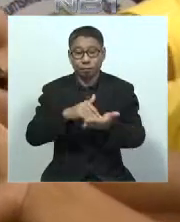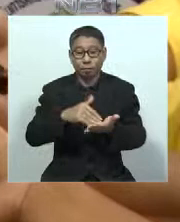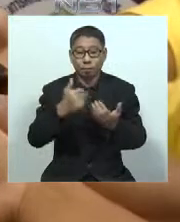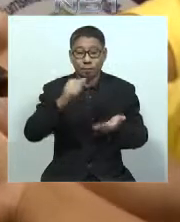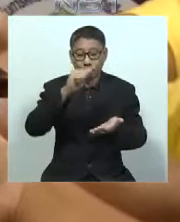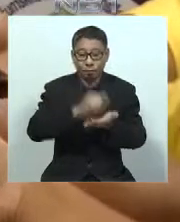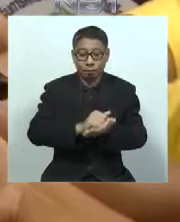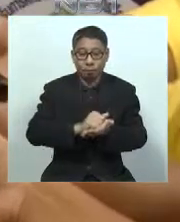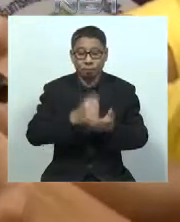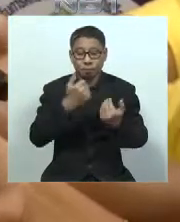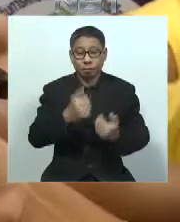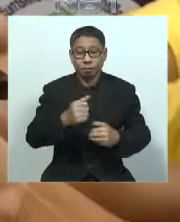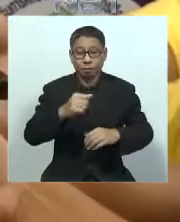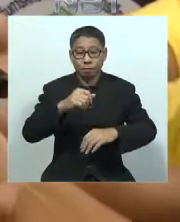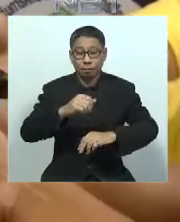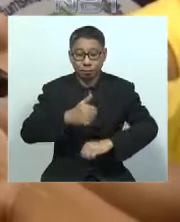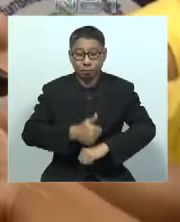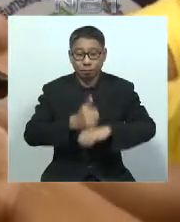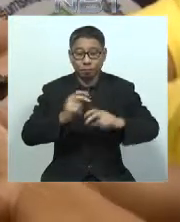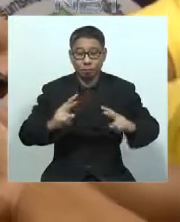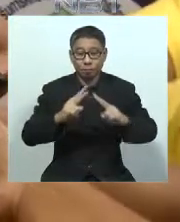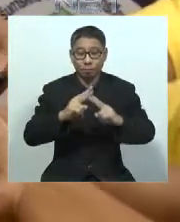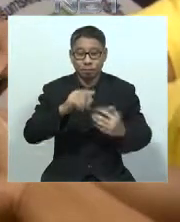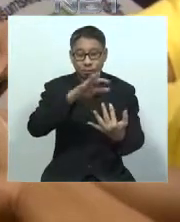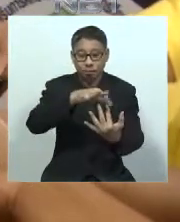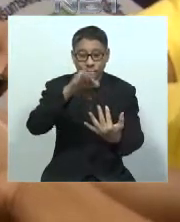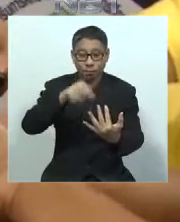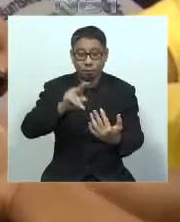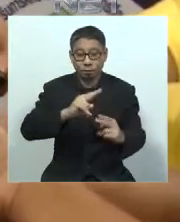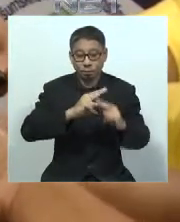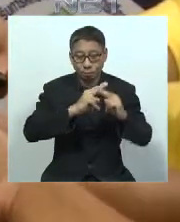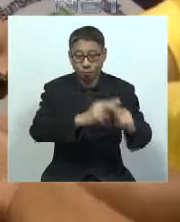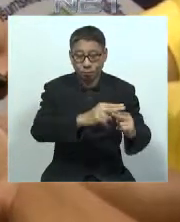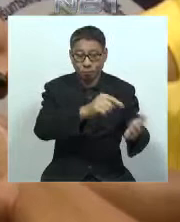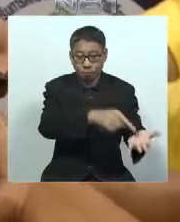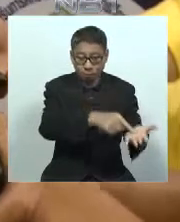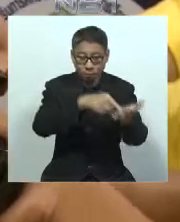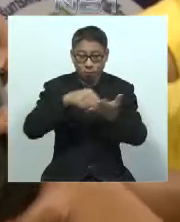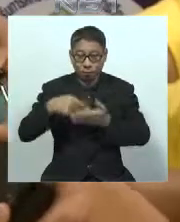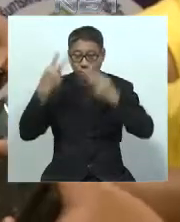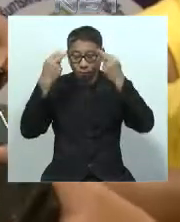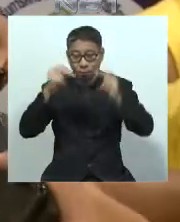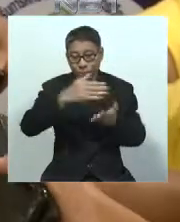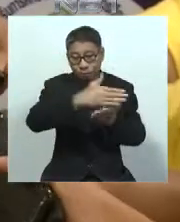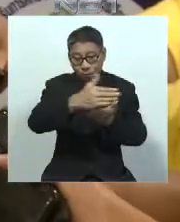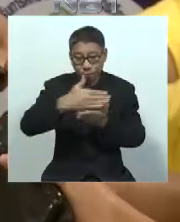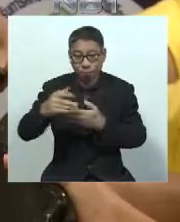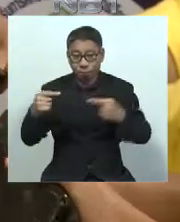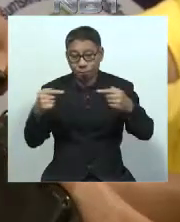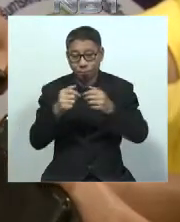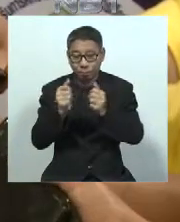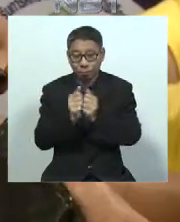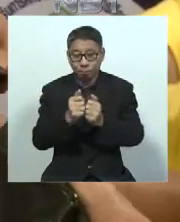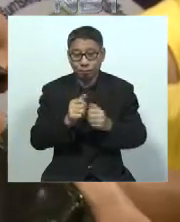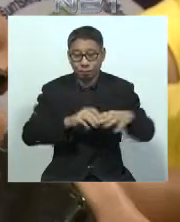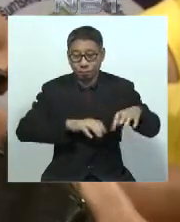จับจองเก้าอี้รัฐมนตรีต้องให้พรรคเป็นผู้คัดเลือกเองก่อนนำเสนอมาที่นายกรัฐมนตรีเพื่อจัดสรรให้เกิดความเหมาะสมบริหารประ